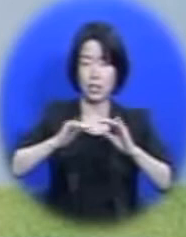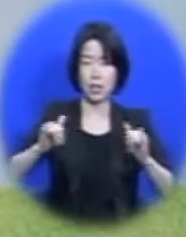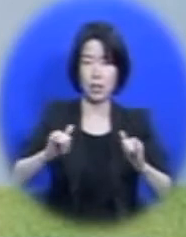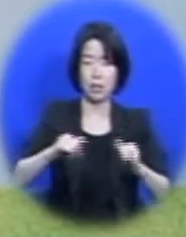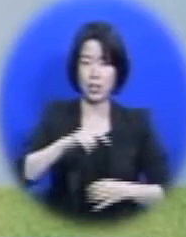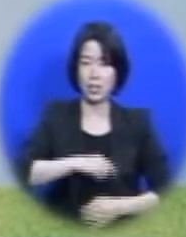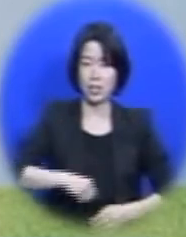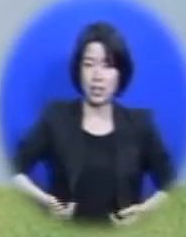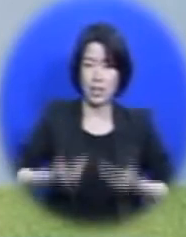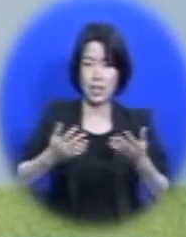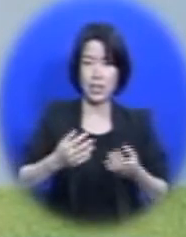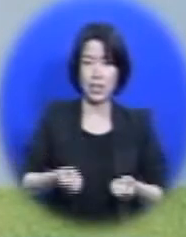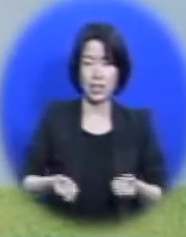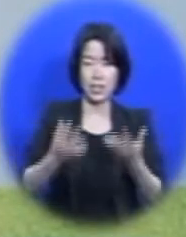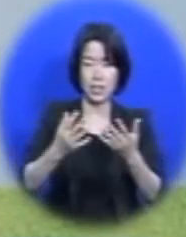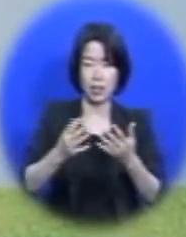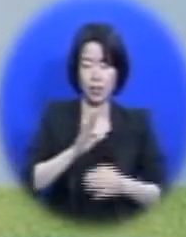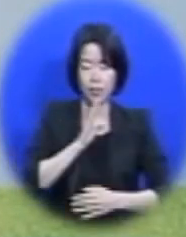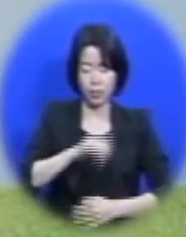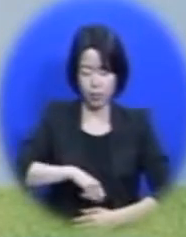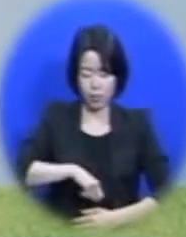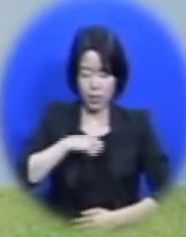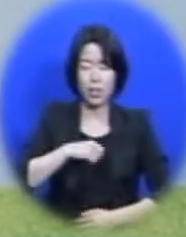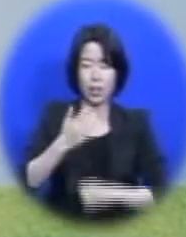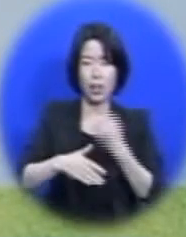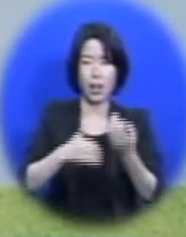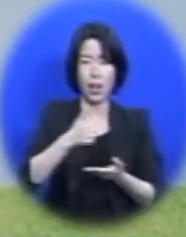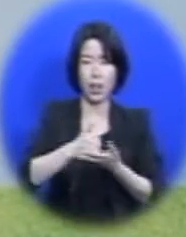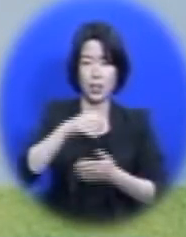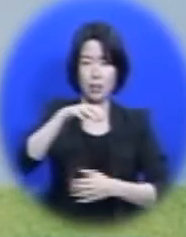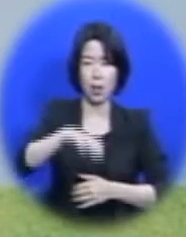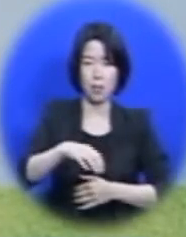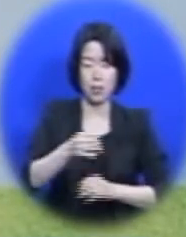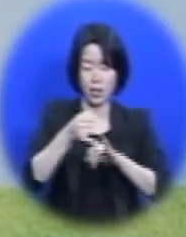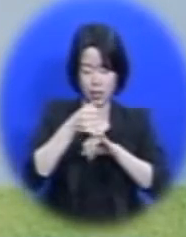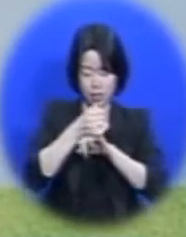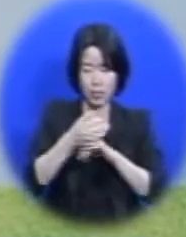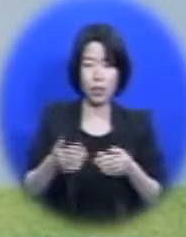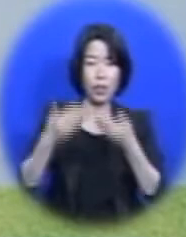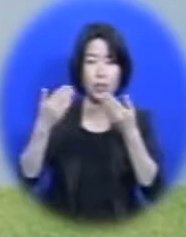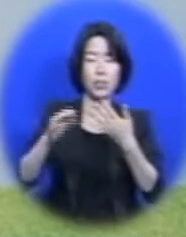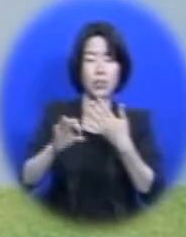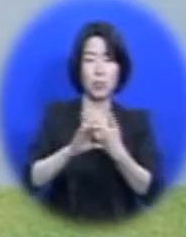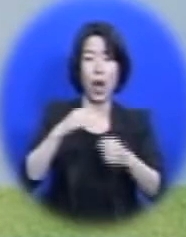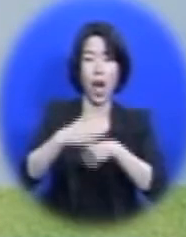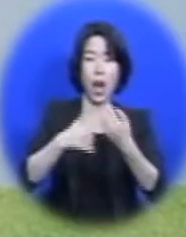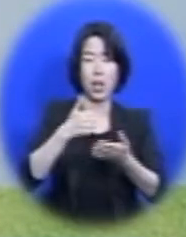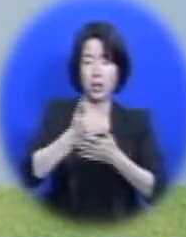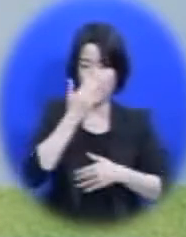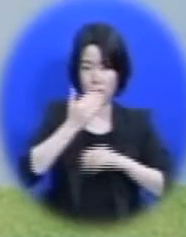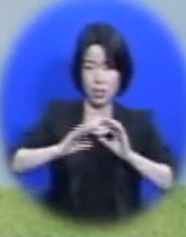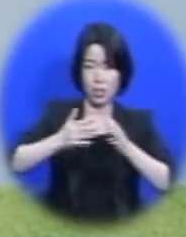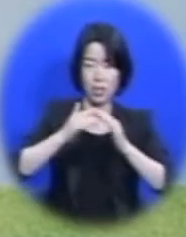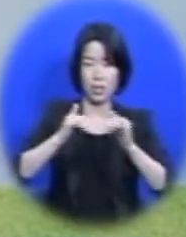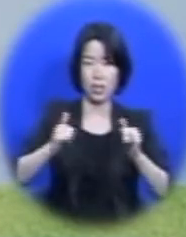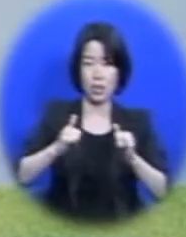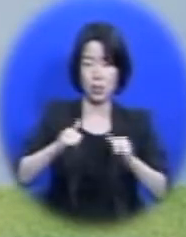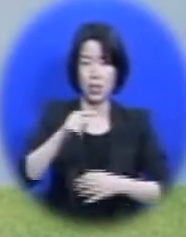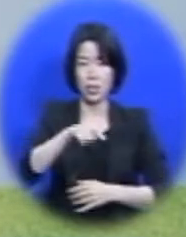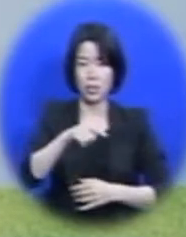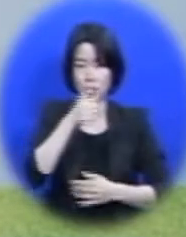희생제사를 신실하게 하나님 앞에 지켜 드리면 하나님께서 이스라엘 백성들의 죄를